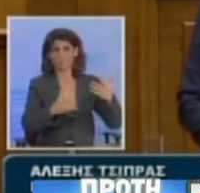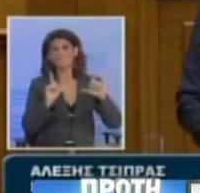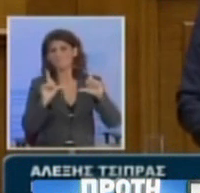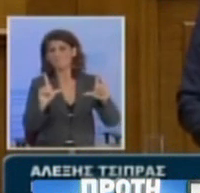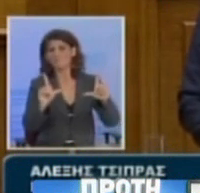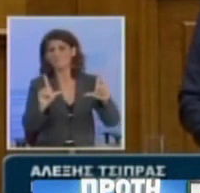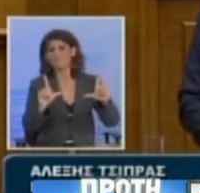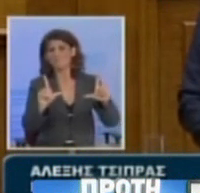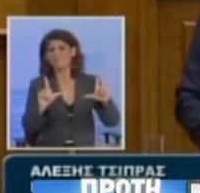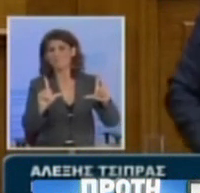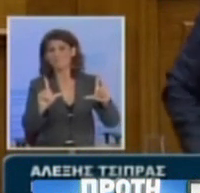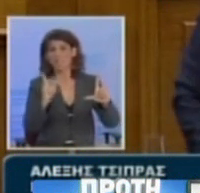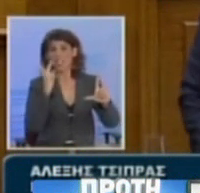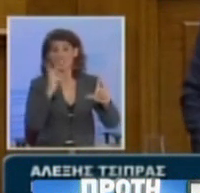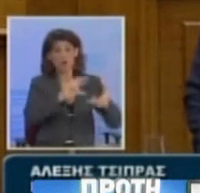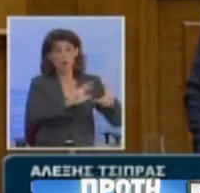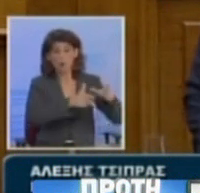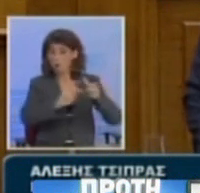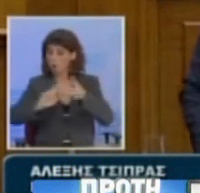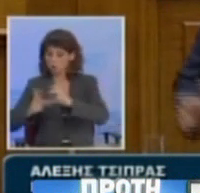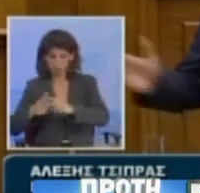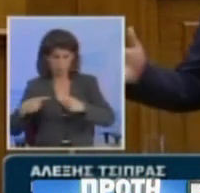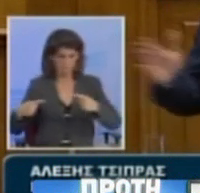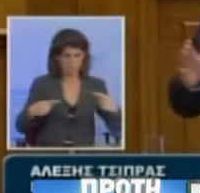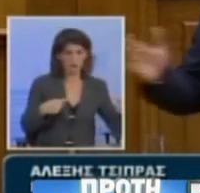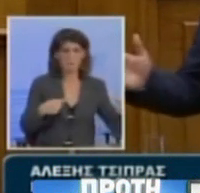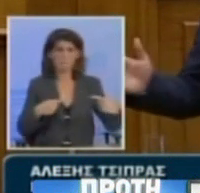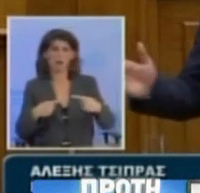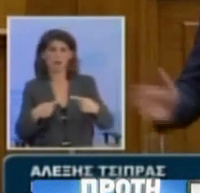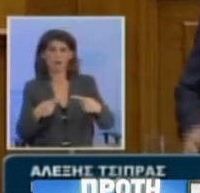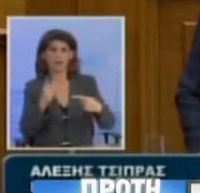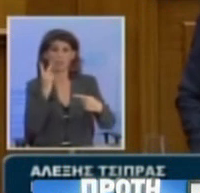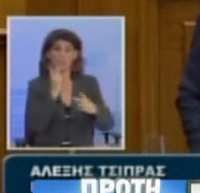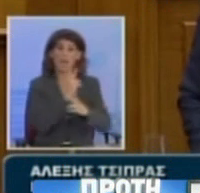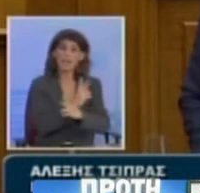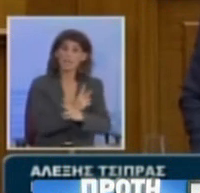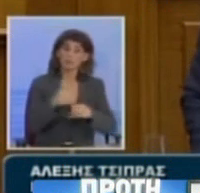απεικονίζει τη σύγκρουση ανάμεσα σε δύο κόσμους, ανάμεσα σε δύο εναλλακτικές προοπτικές για την πατρίδα